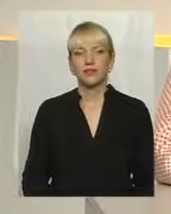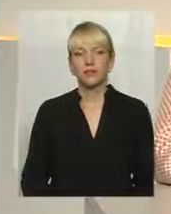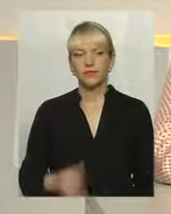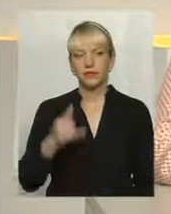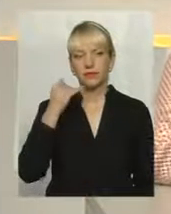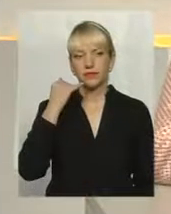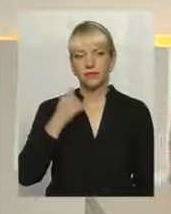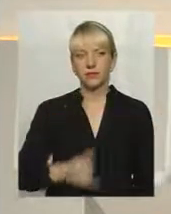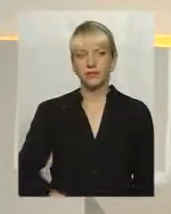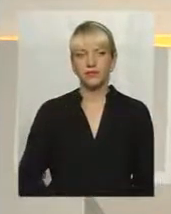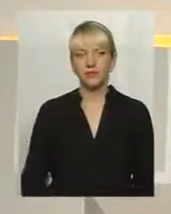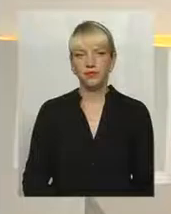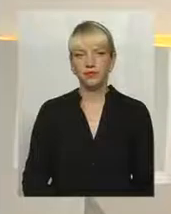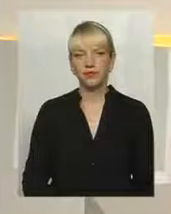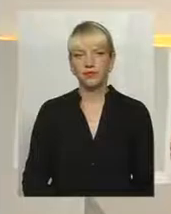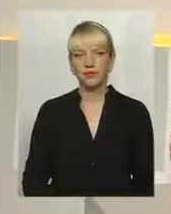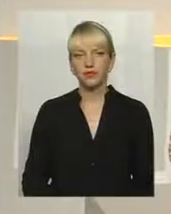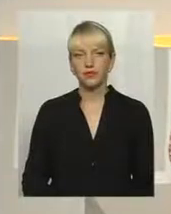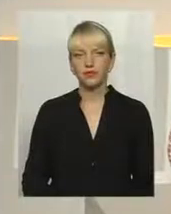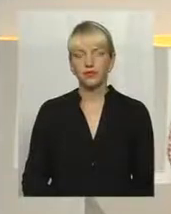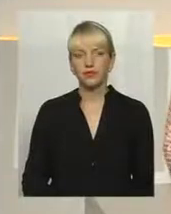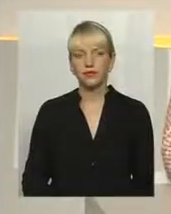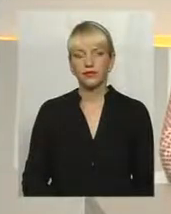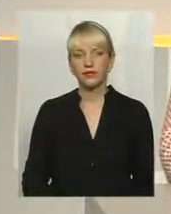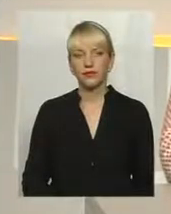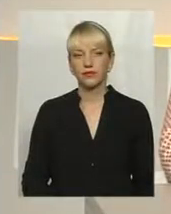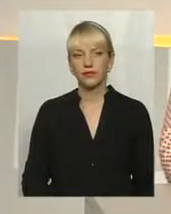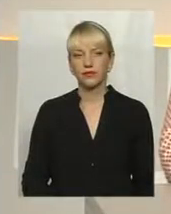телефонний дзвінок. Алло, слухаємо вас. Алло?